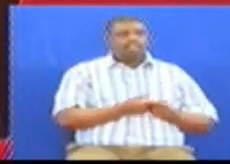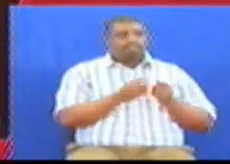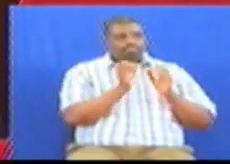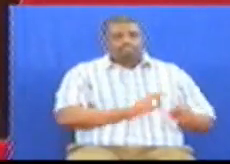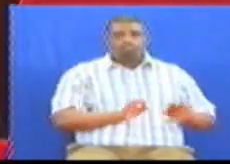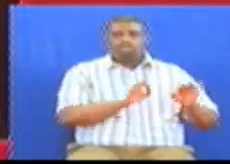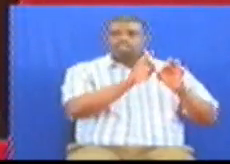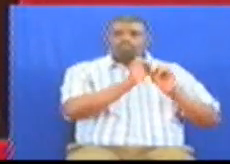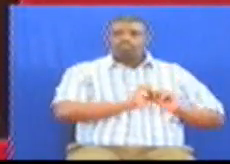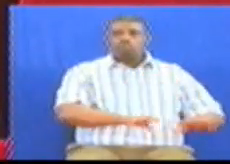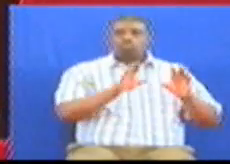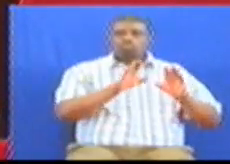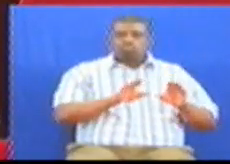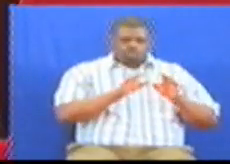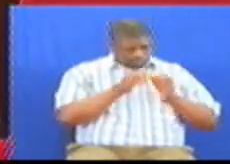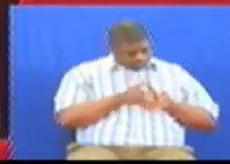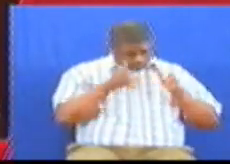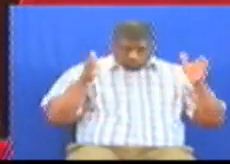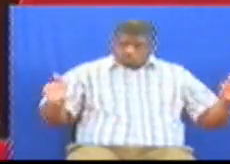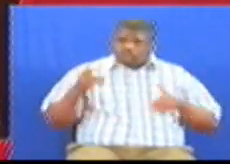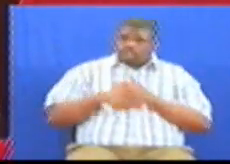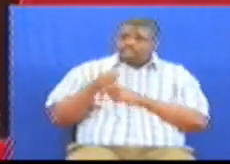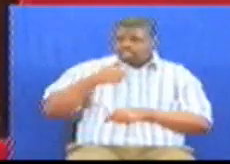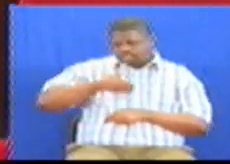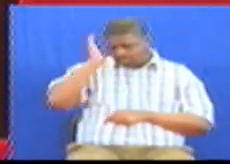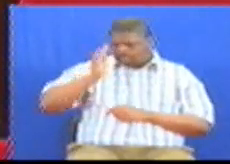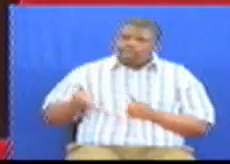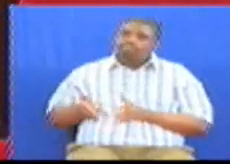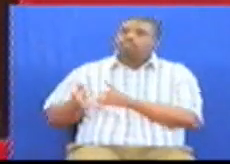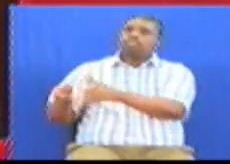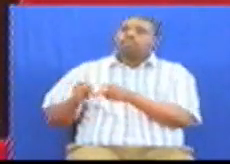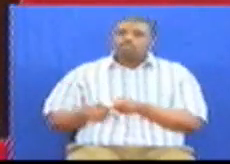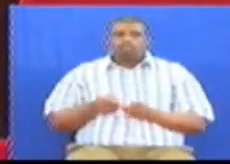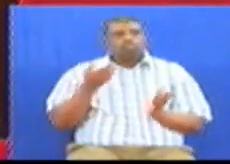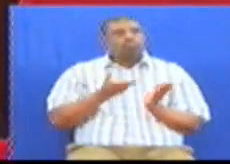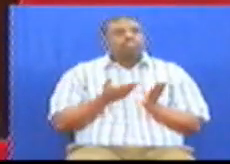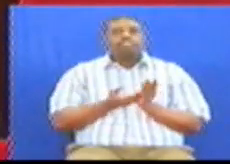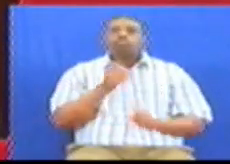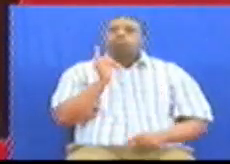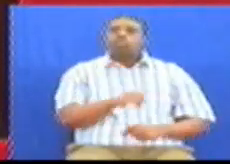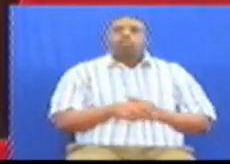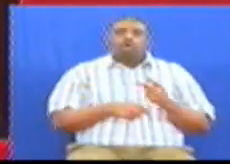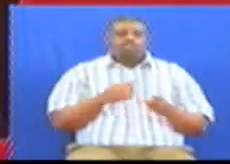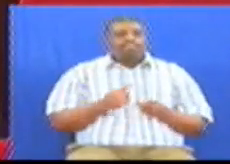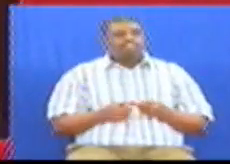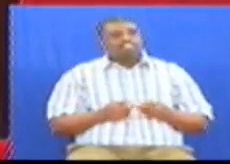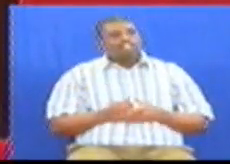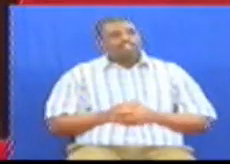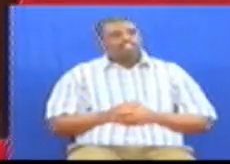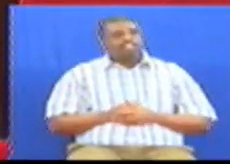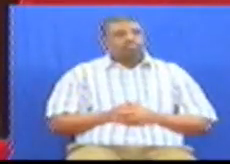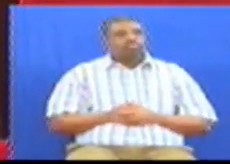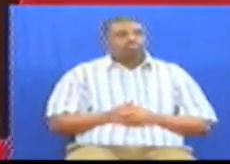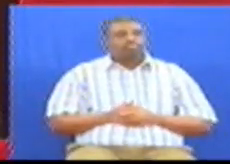makubwa sana katika usimamizi wa fedha ambazo zinaenda kwenye mamlaka za serikali za mitaa, na ushahidi upo wa kutosha. Hata taarifa